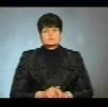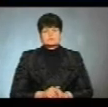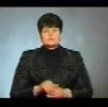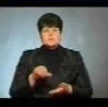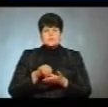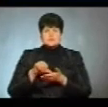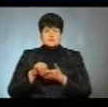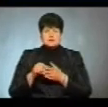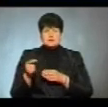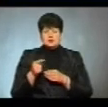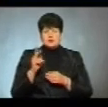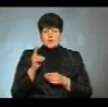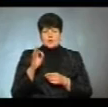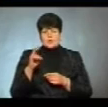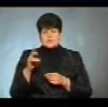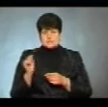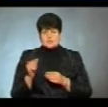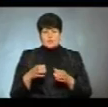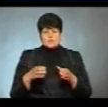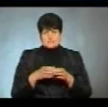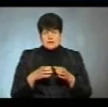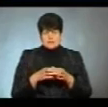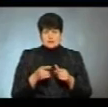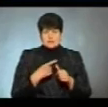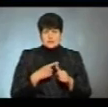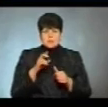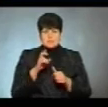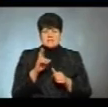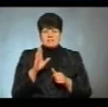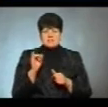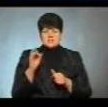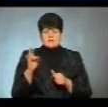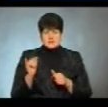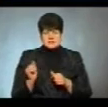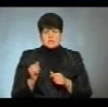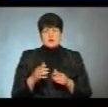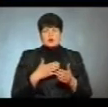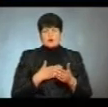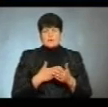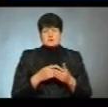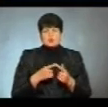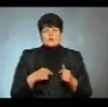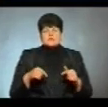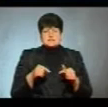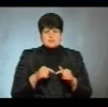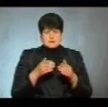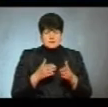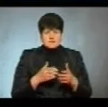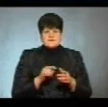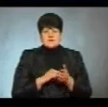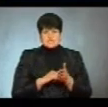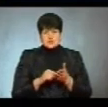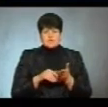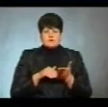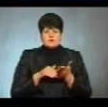Представники Тернопільського козацько-десантного осередку імені Байди Вишнівецького та громадської організації «Десантно-козацький рій» відзначили